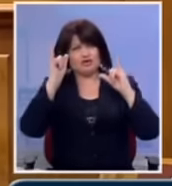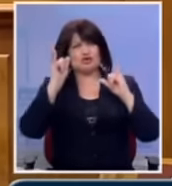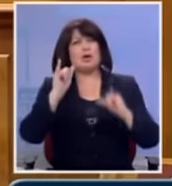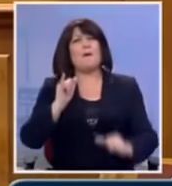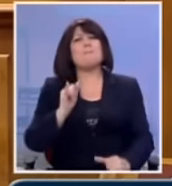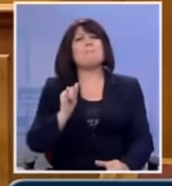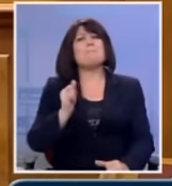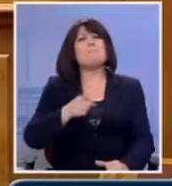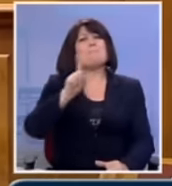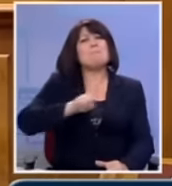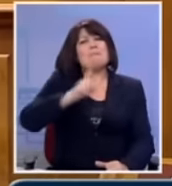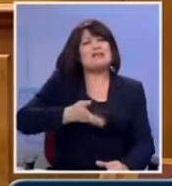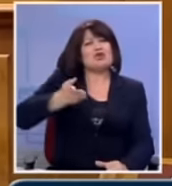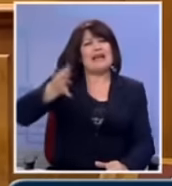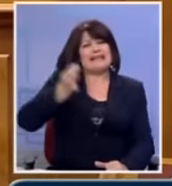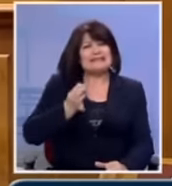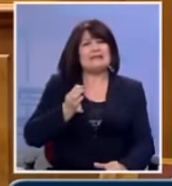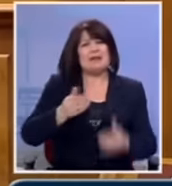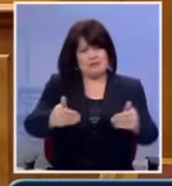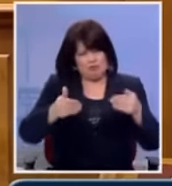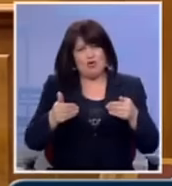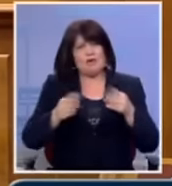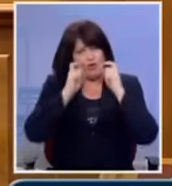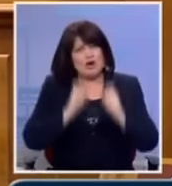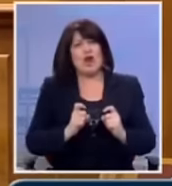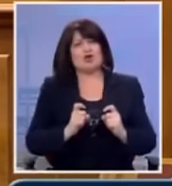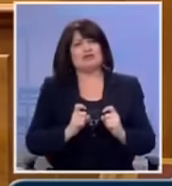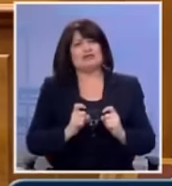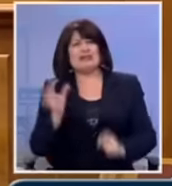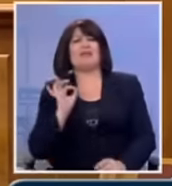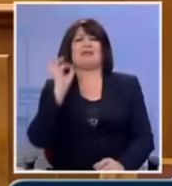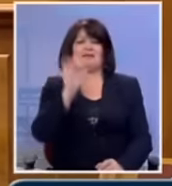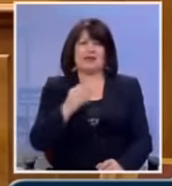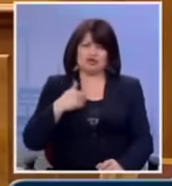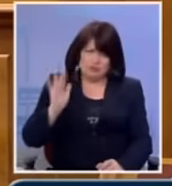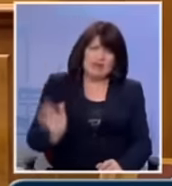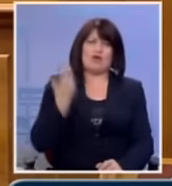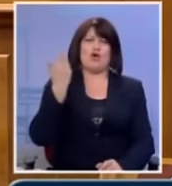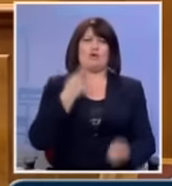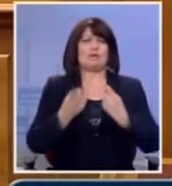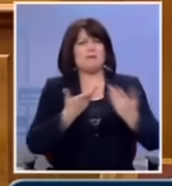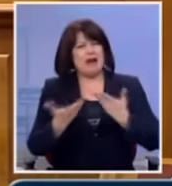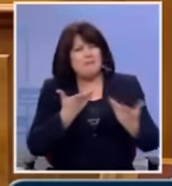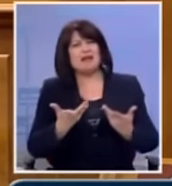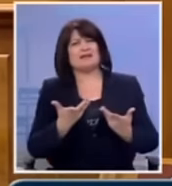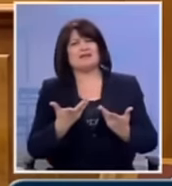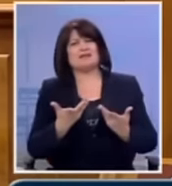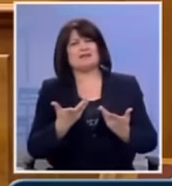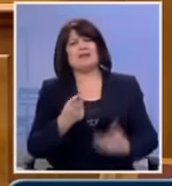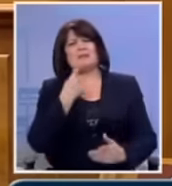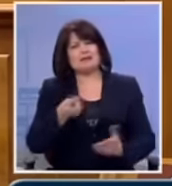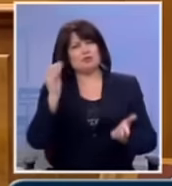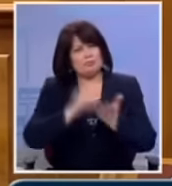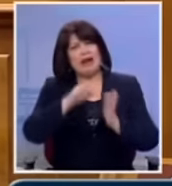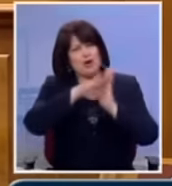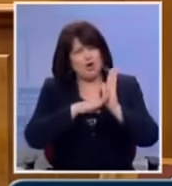να λέει ότι είναι υποχώρηση από τις υποχρεώσεις και θα μας οδηγήσει εκτός διαπραγμάτευσης και θα μας θέσουν όρους ξανά